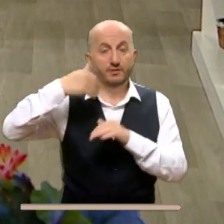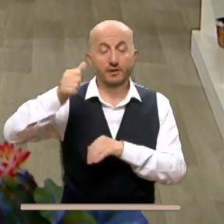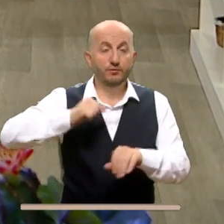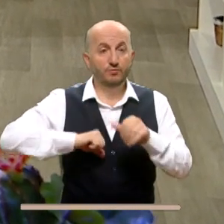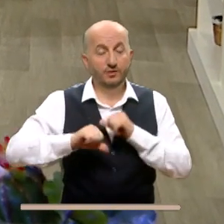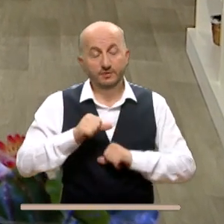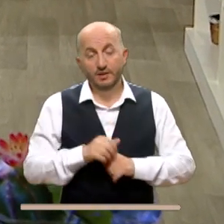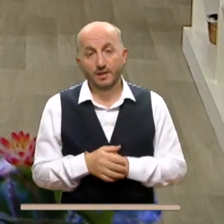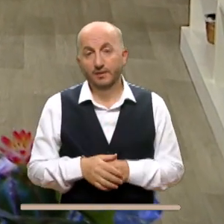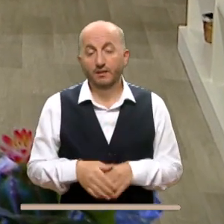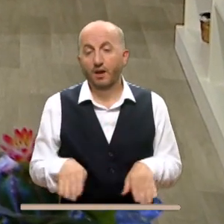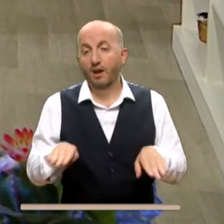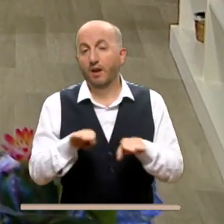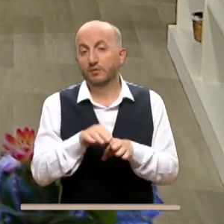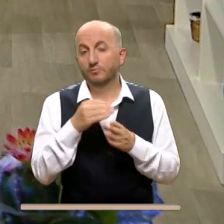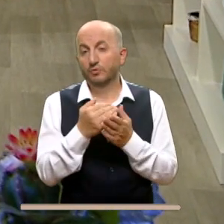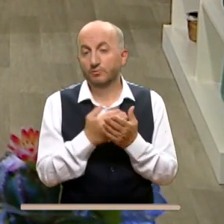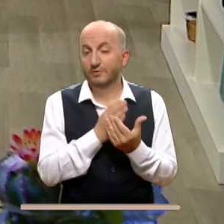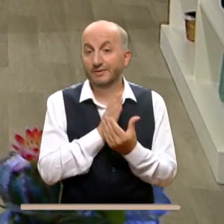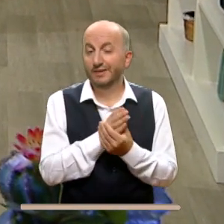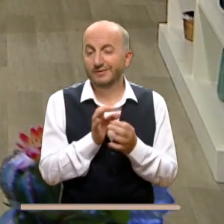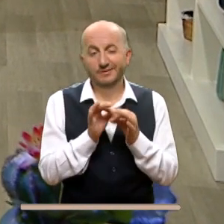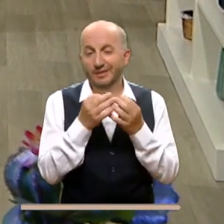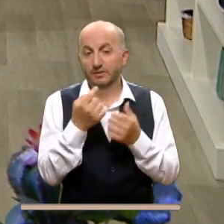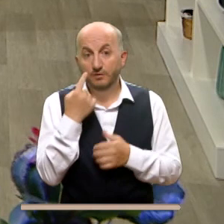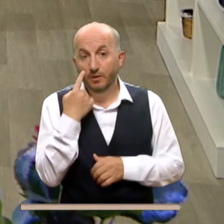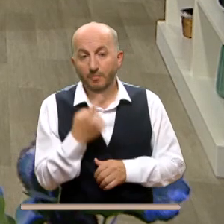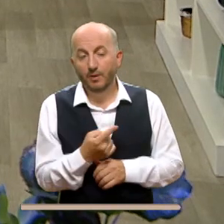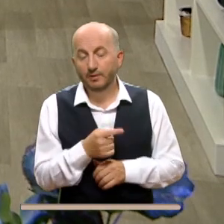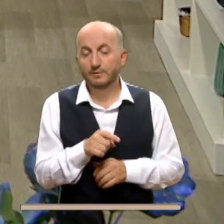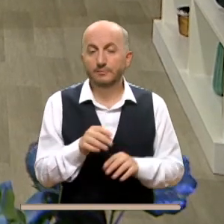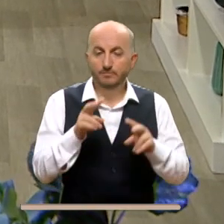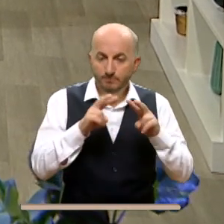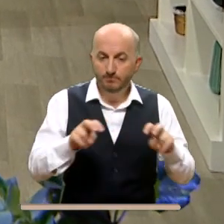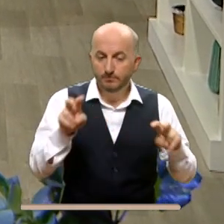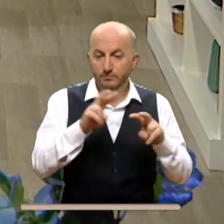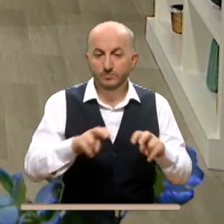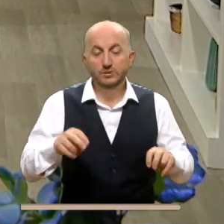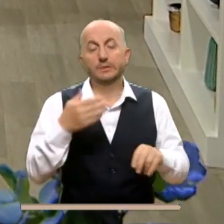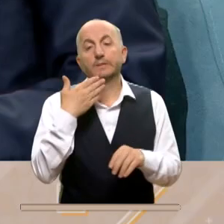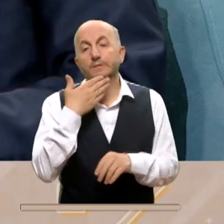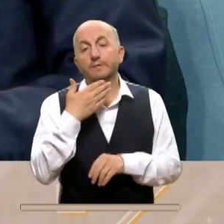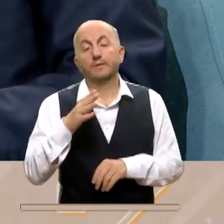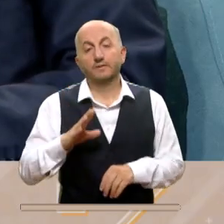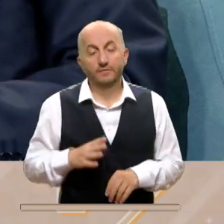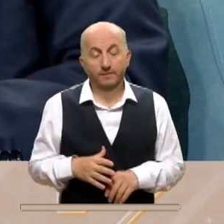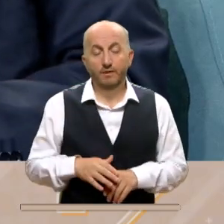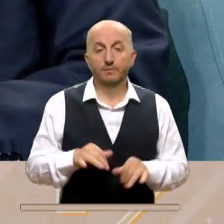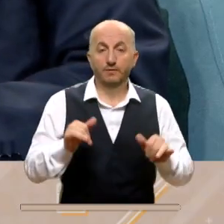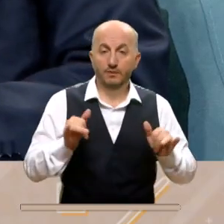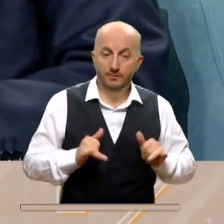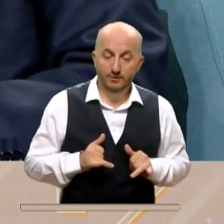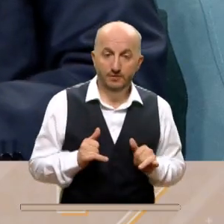üniversitelerde eş programlarında dersler nasıl, onlara bakın. Bunları inceleyecek imkanlarınız var.